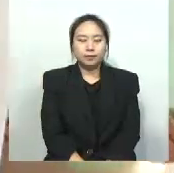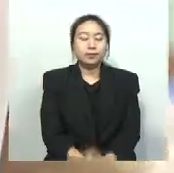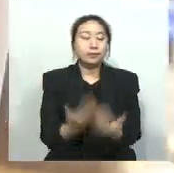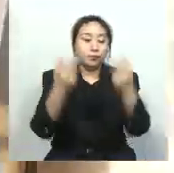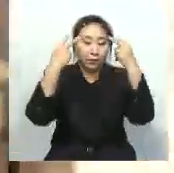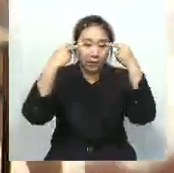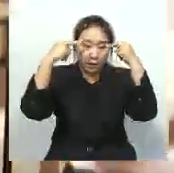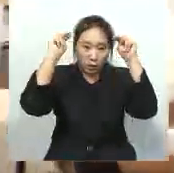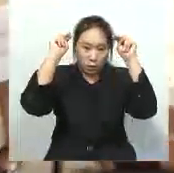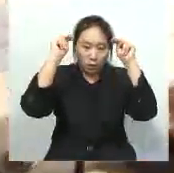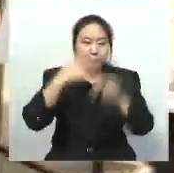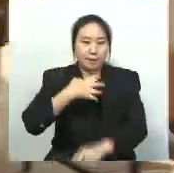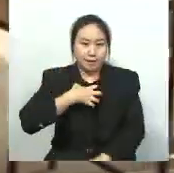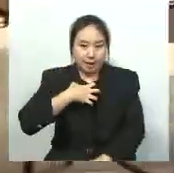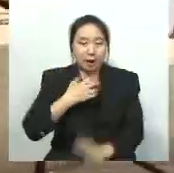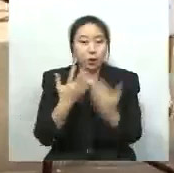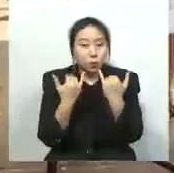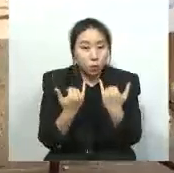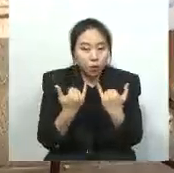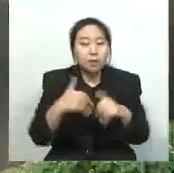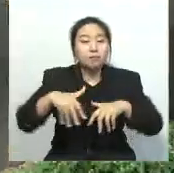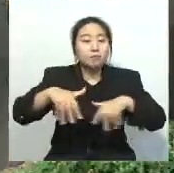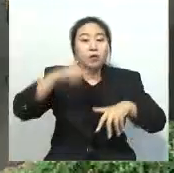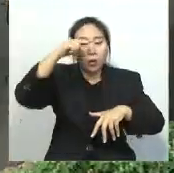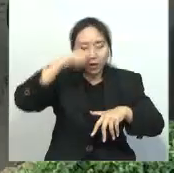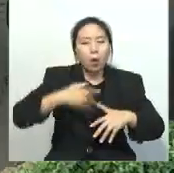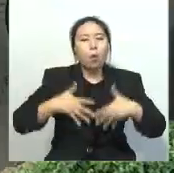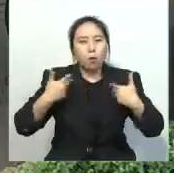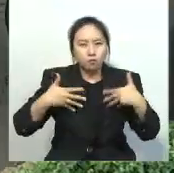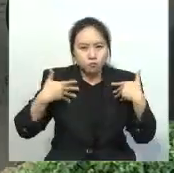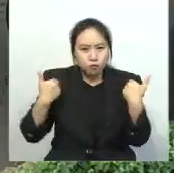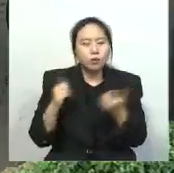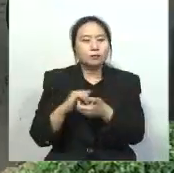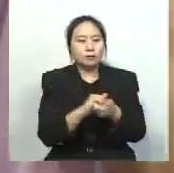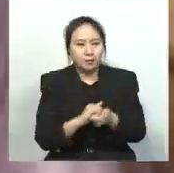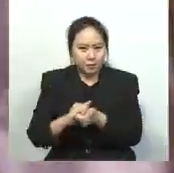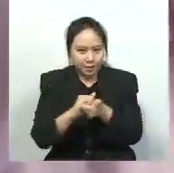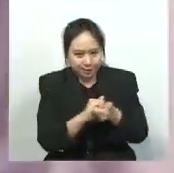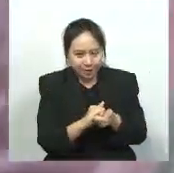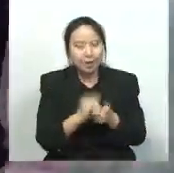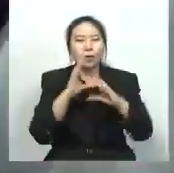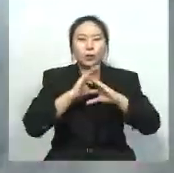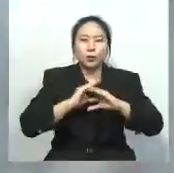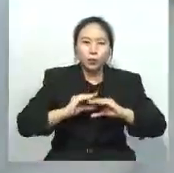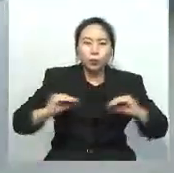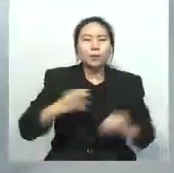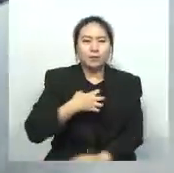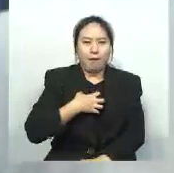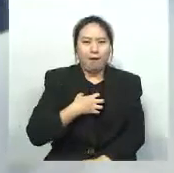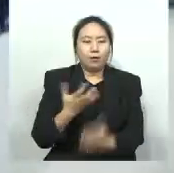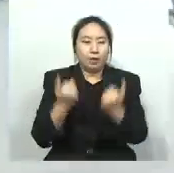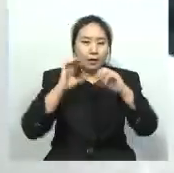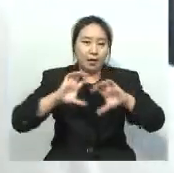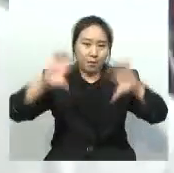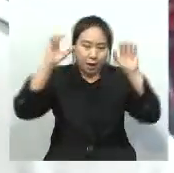นายกรัฐมนตรีอยากให้ช่วงเวลานี้เป็นเวลาที่คนไทยมีความสุขมีความสามัคคีประเทศชาติมีความสงบขณะที่รัฐบ